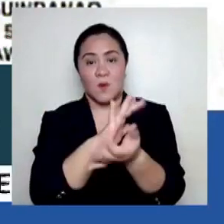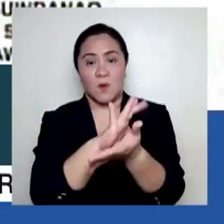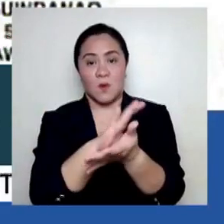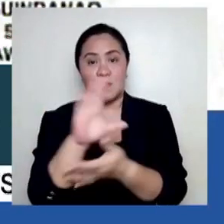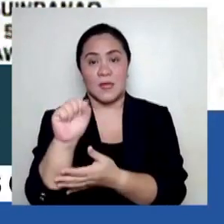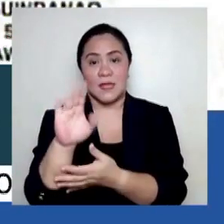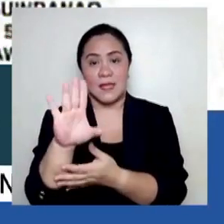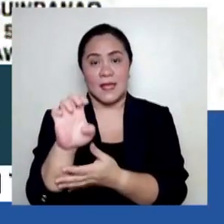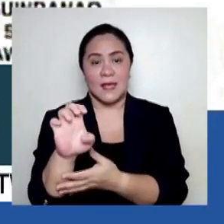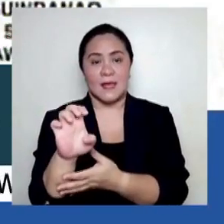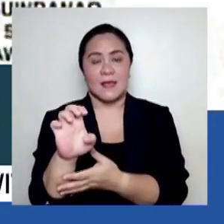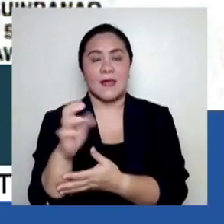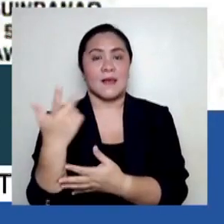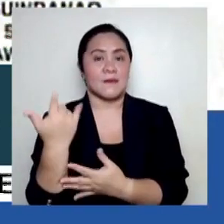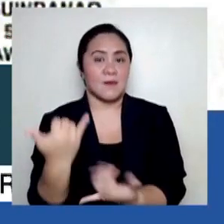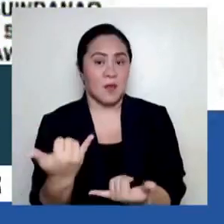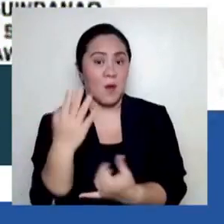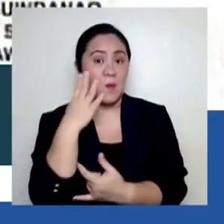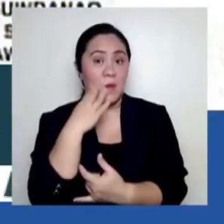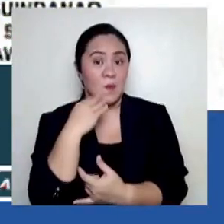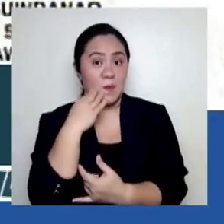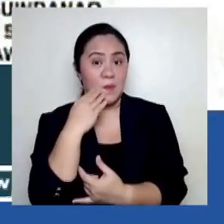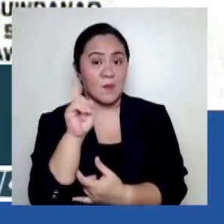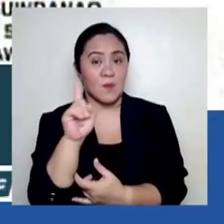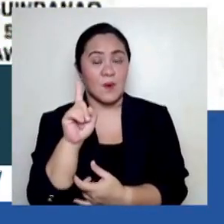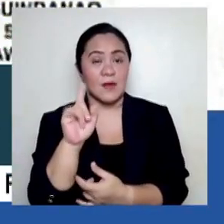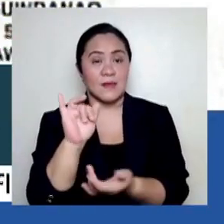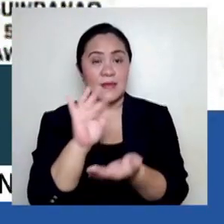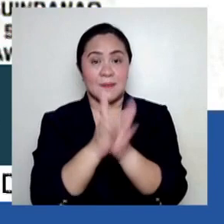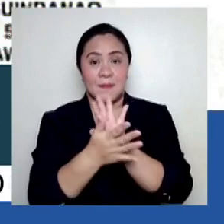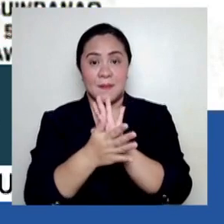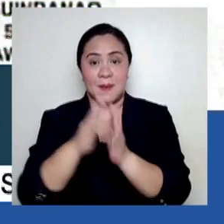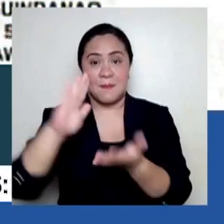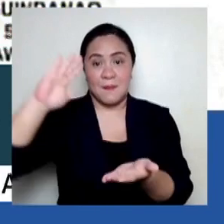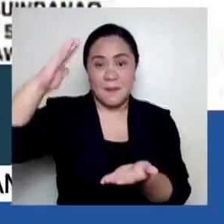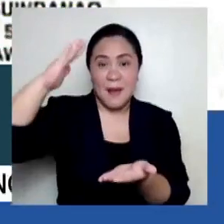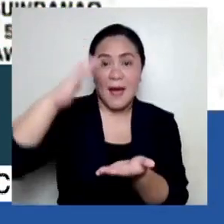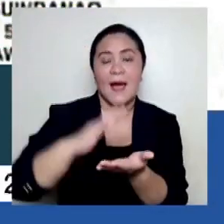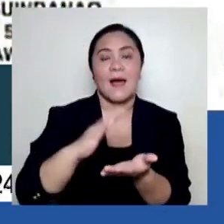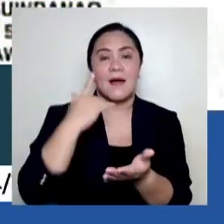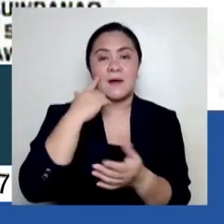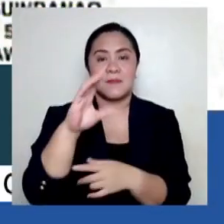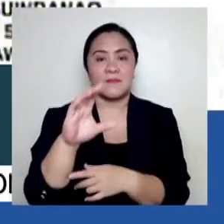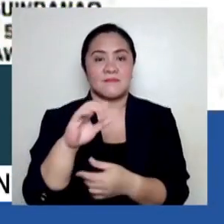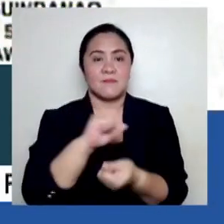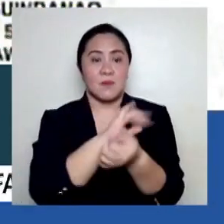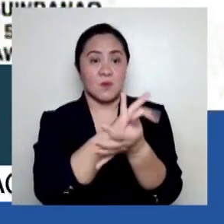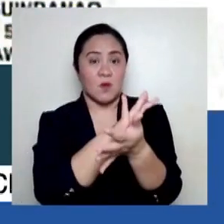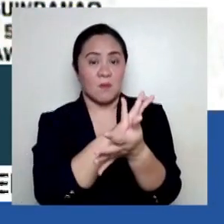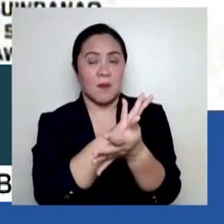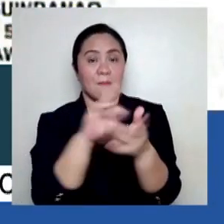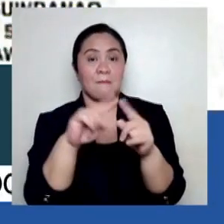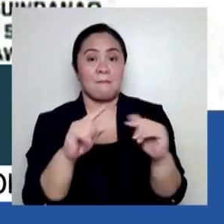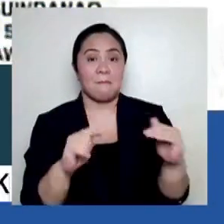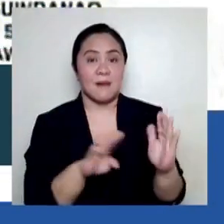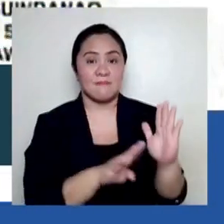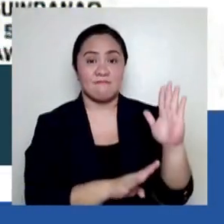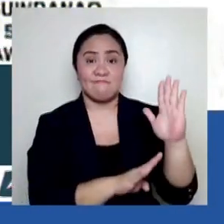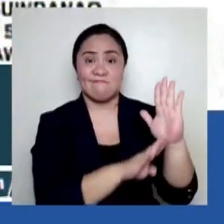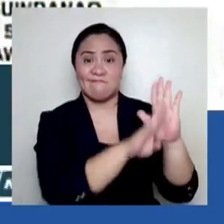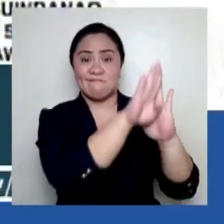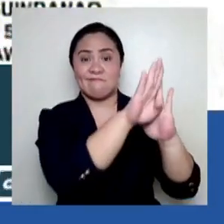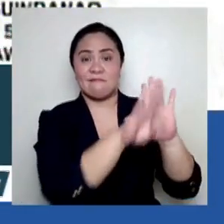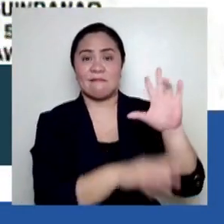ng experience natin before na pag bumababa po ang mga COVID cases, medyo tumataas din po yung mga non-COVID